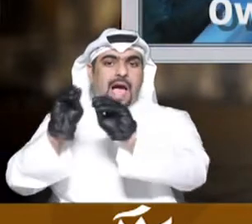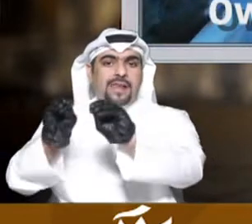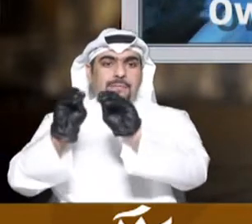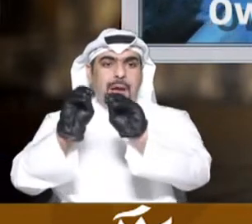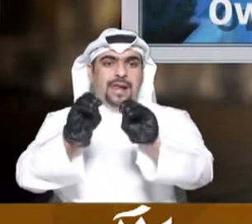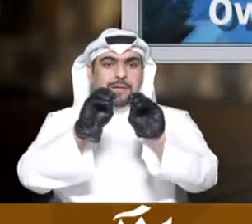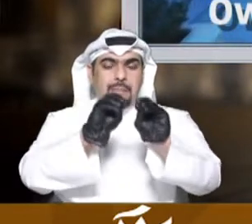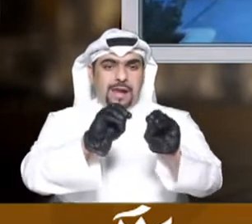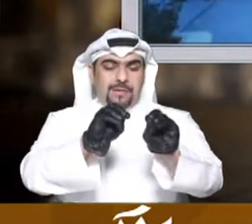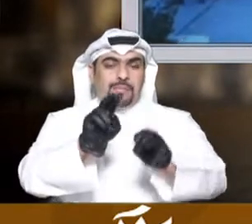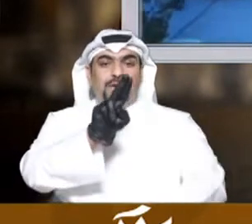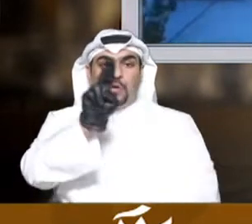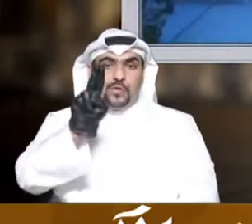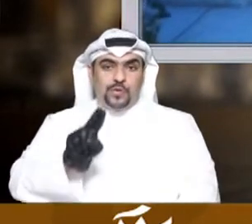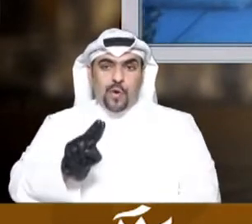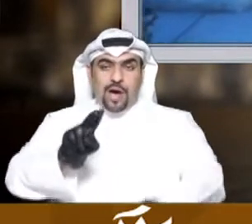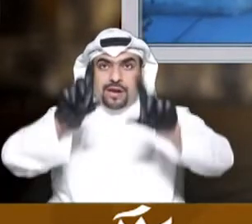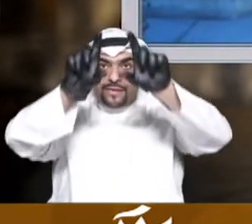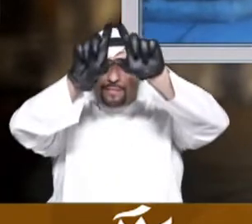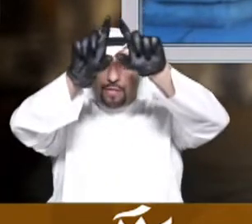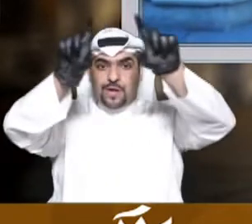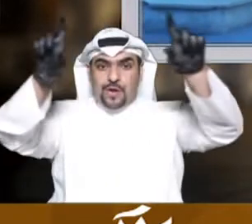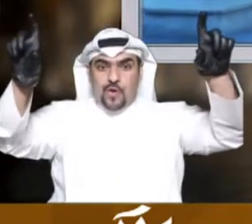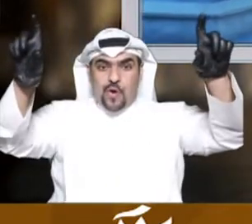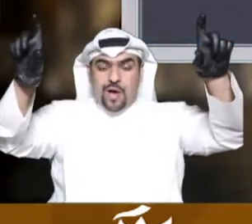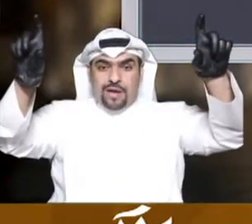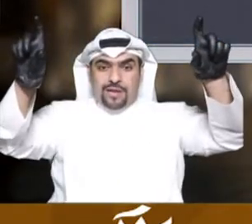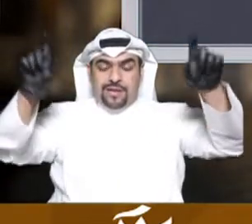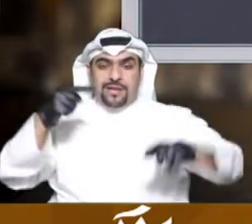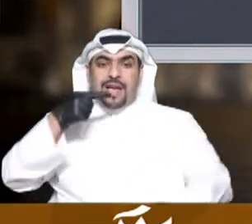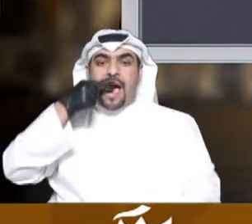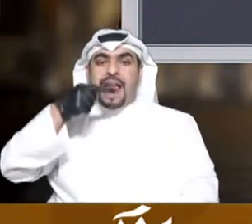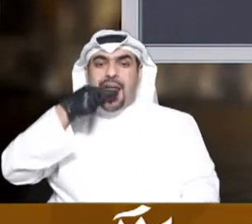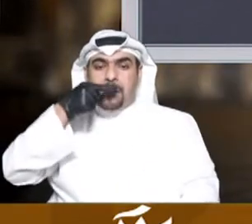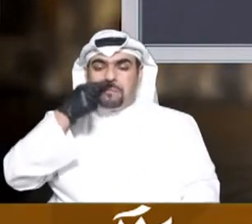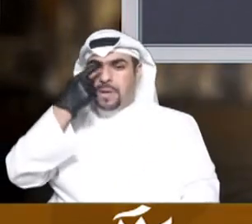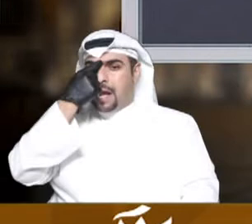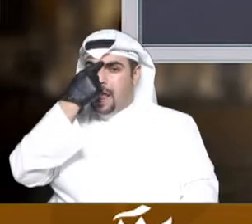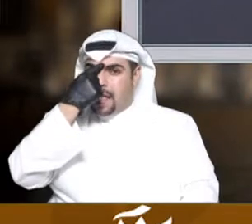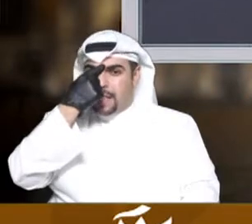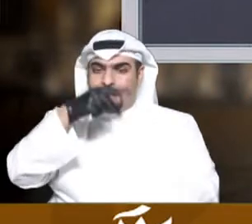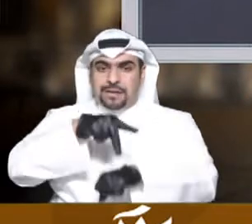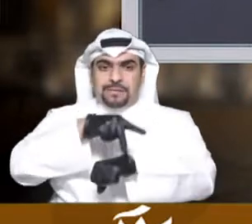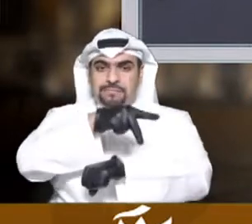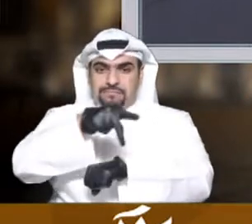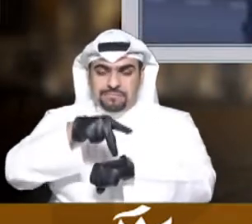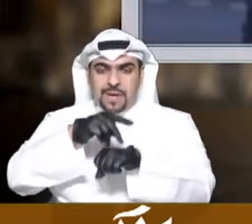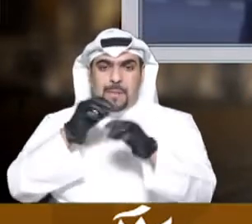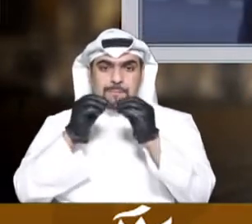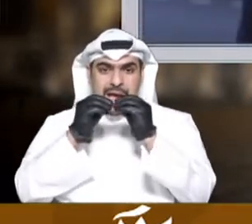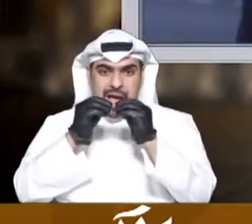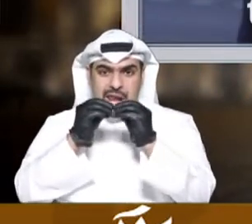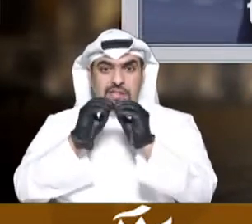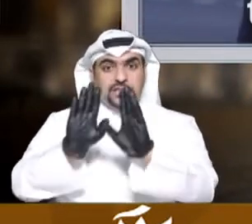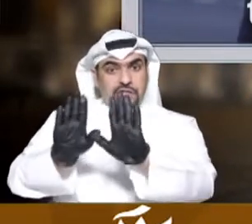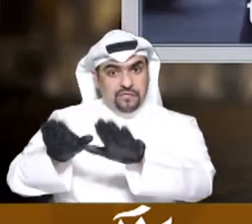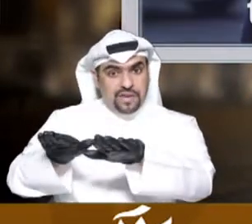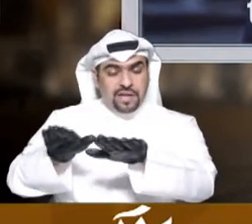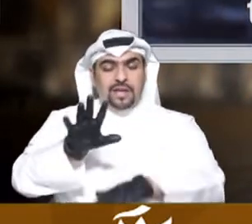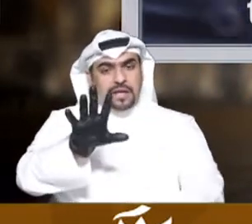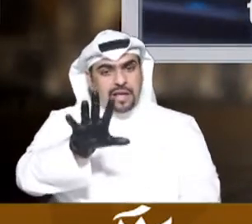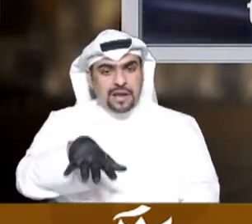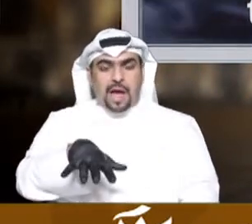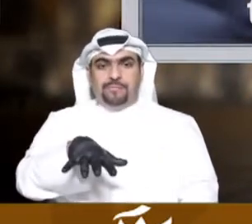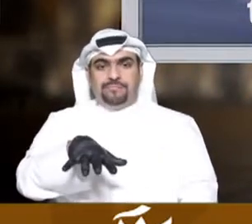ارشاديه؟ تم توزيع لوحات ارشاديه موجوده هناك، لوحات ارشاديه ممتاز. حتى يمكن البروشور احنا لان اكثر الاصابات اليوم يعني عقيد ناصر